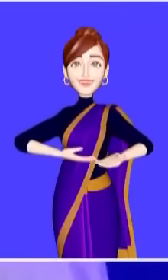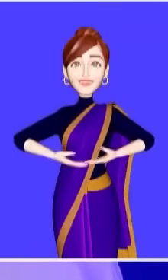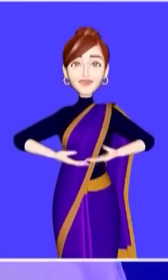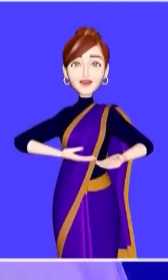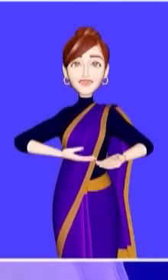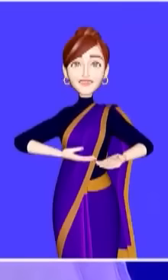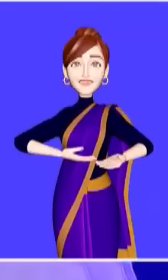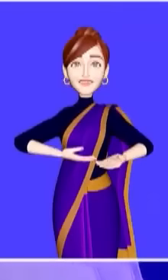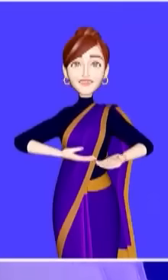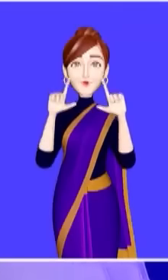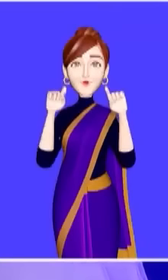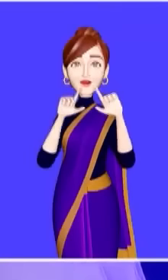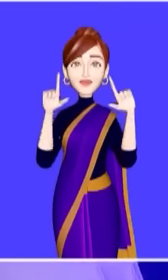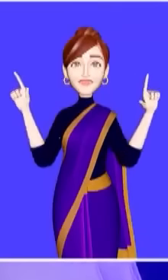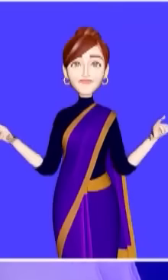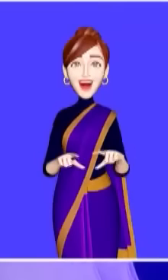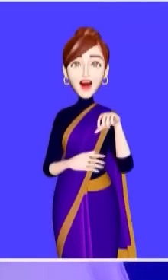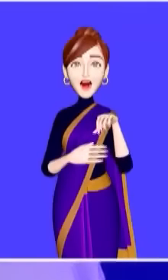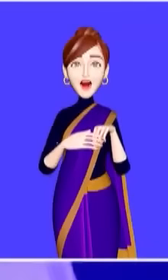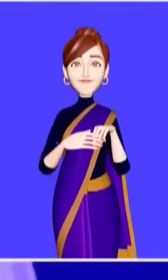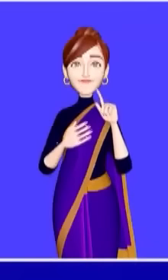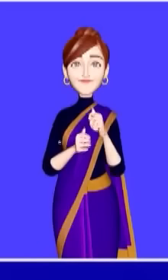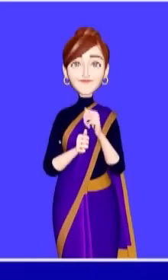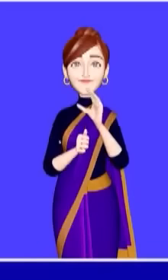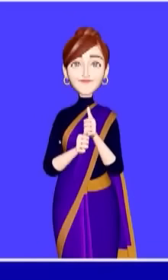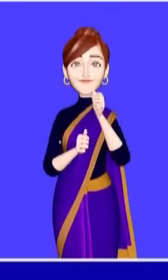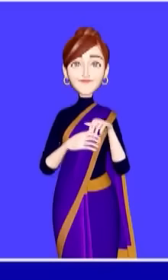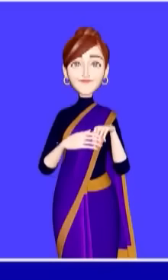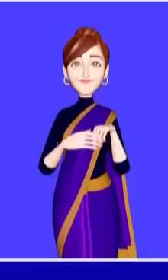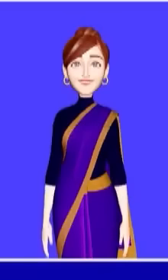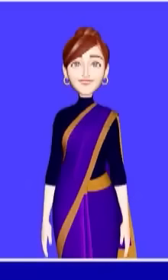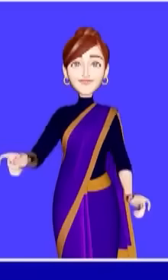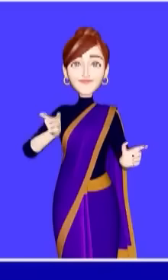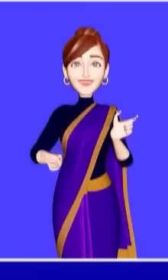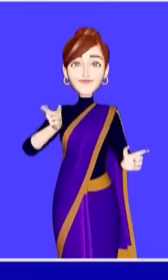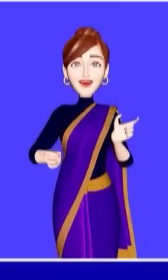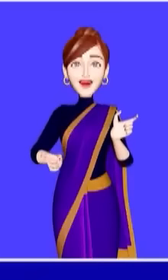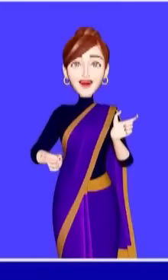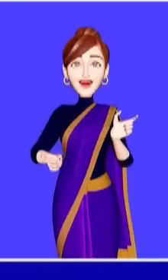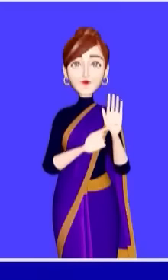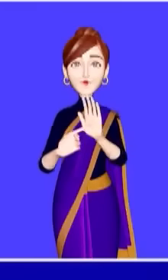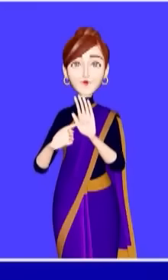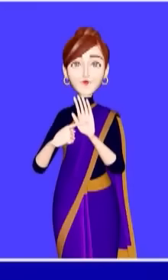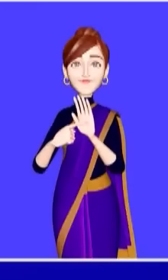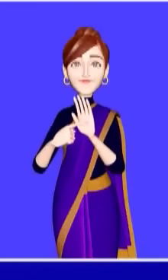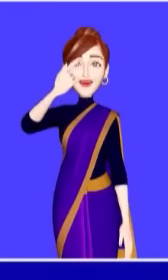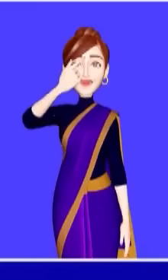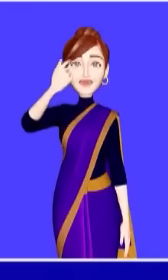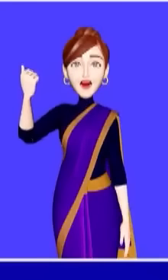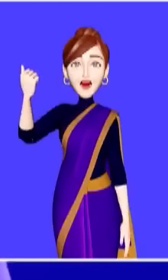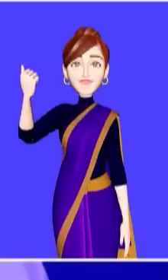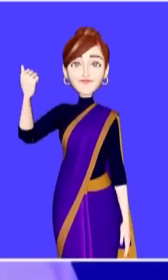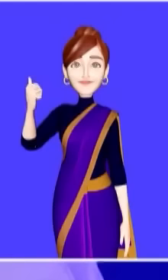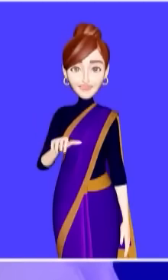डायनेमिक स्टार्टअप इकोसिस्टम भारत को एफोर्डेबल, स्केलेबल